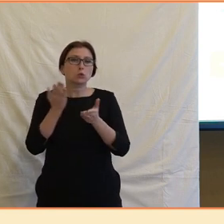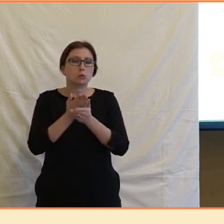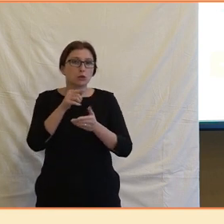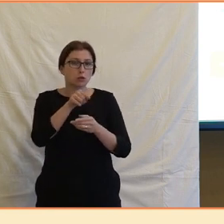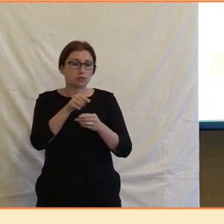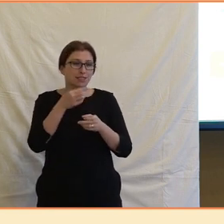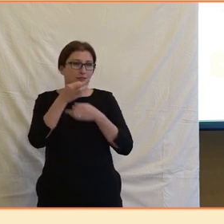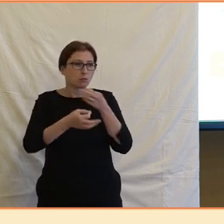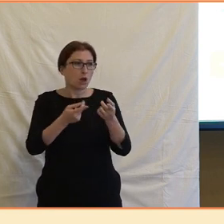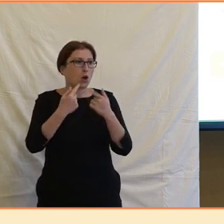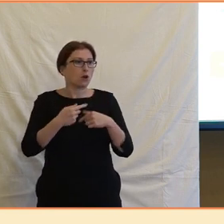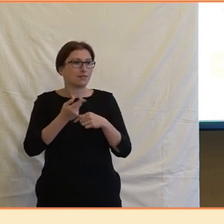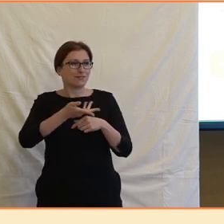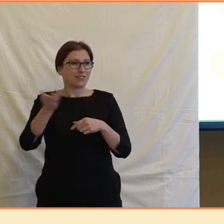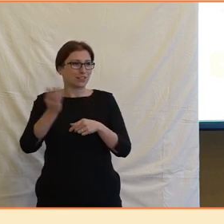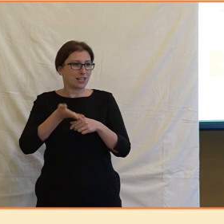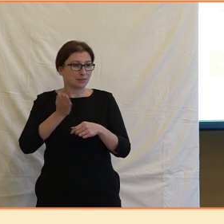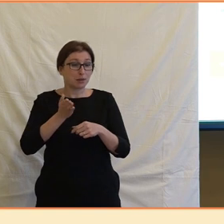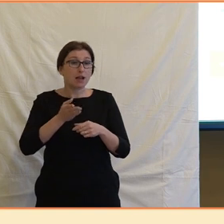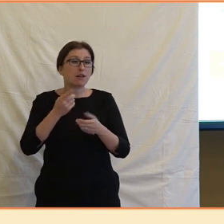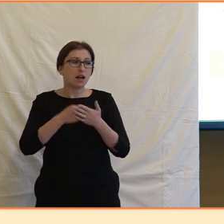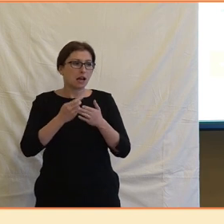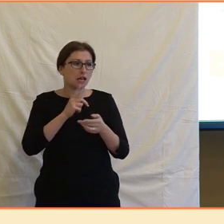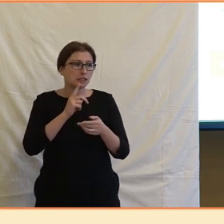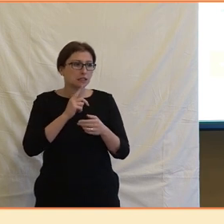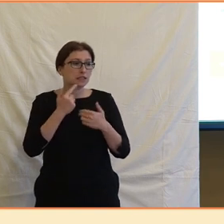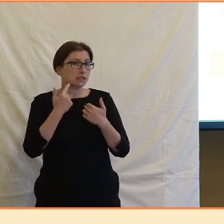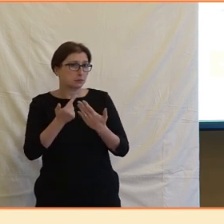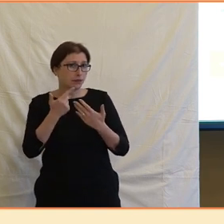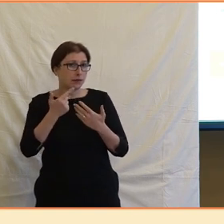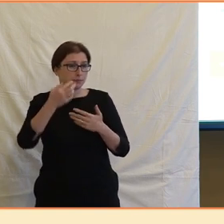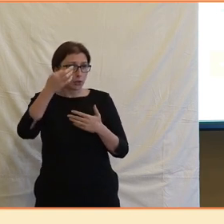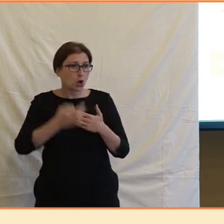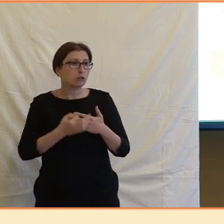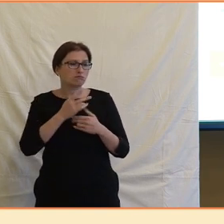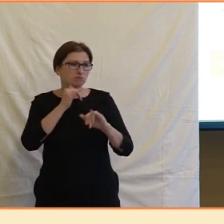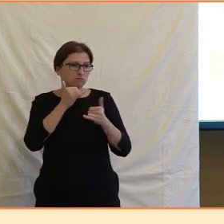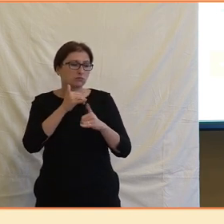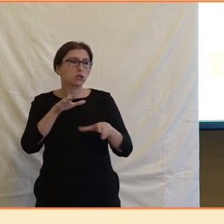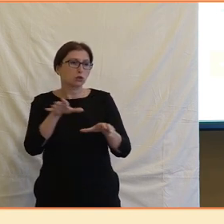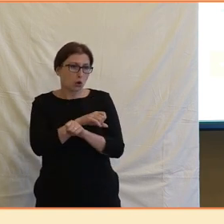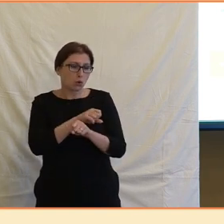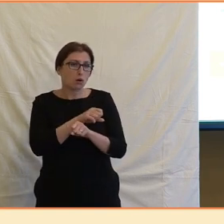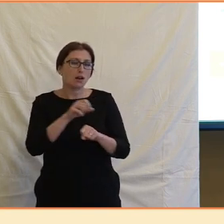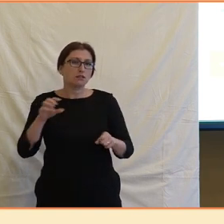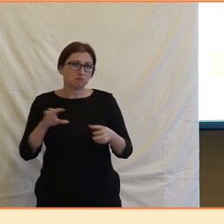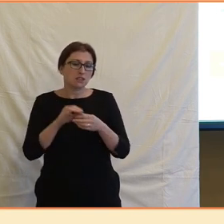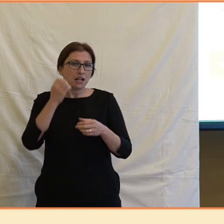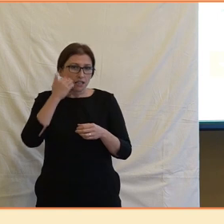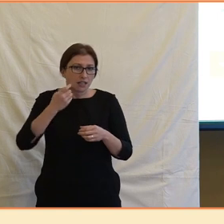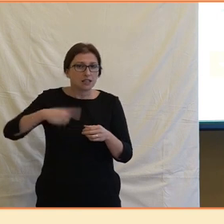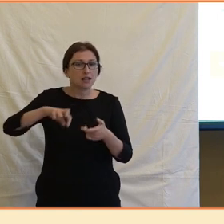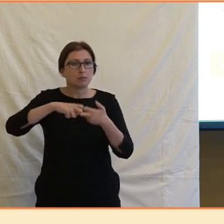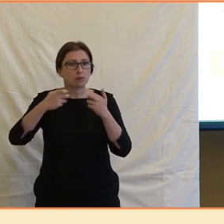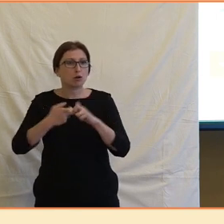od veřejné správy. Zde se tedy shodlo 72% lidí, že ano, nebo spíše ano, že tito lidé